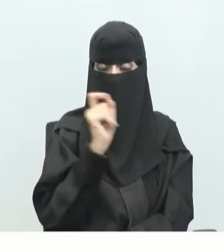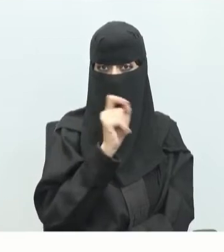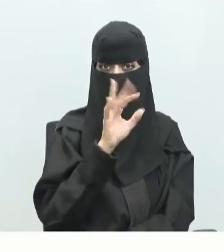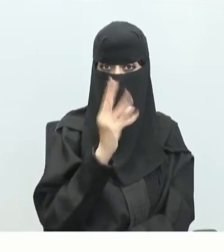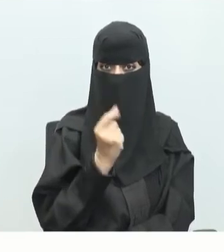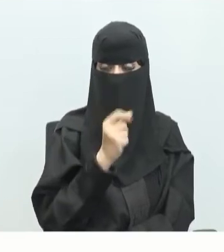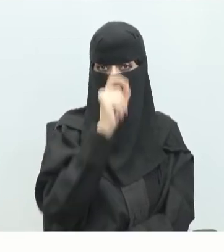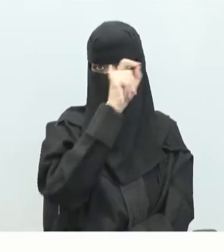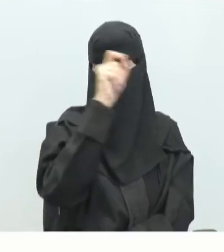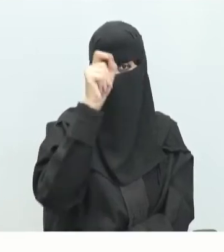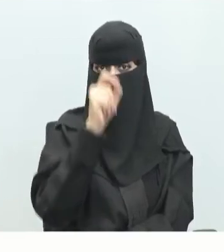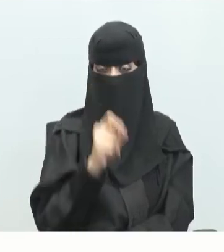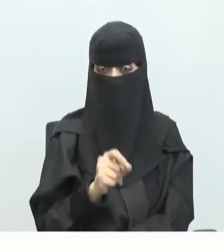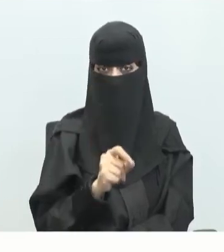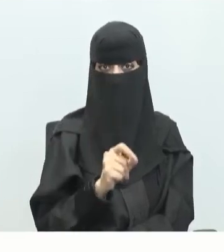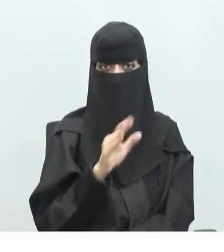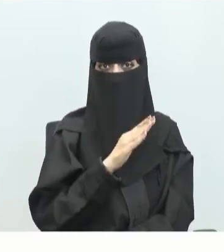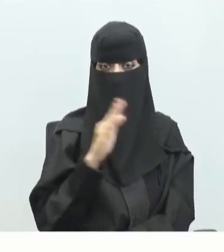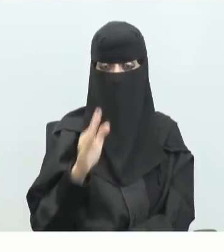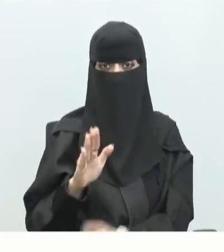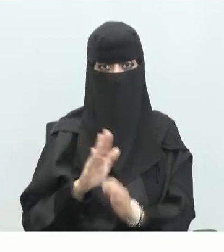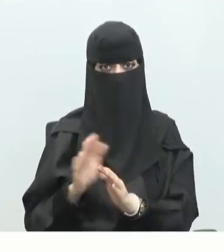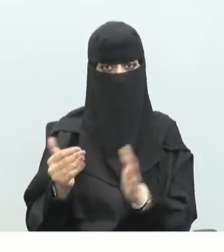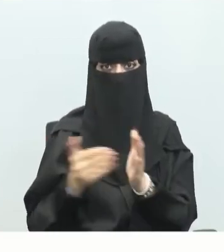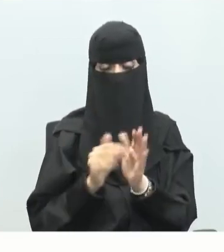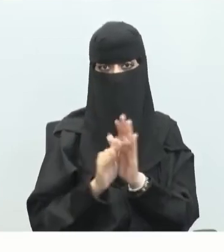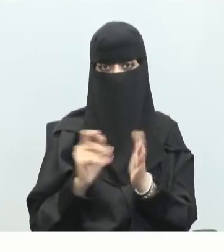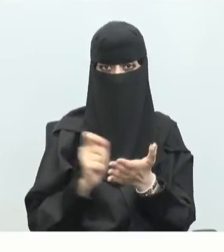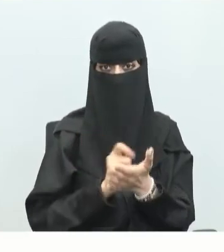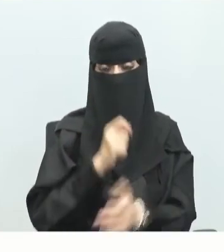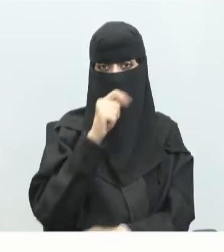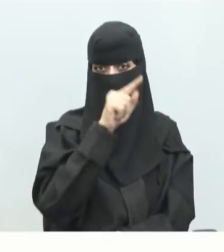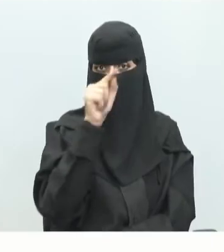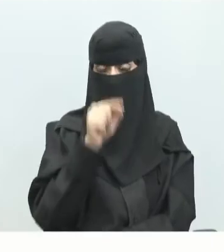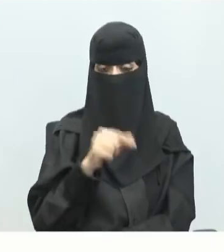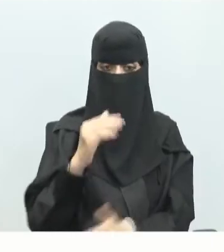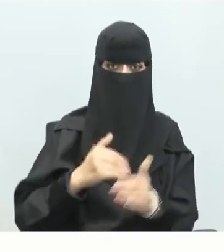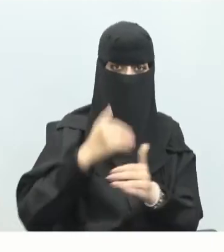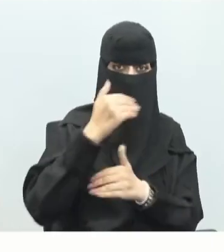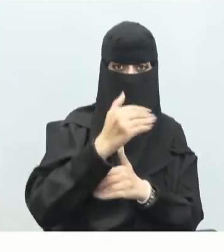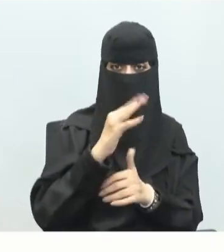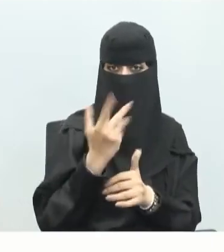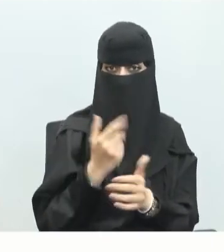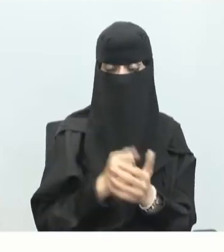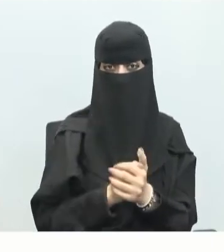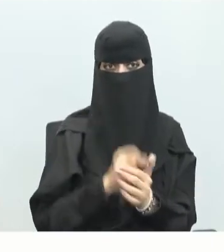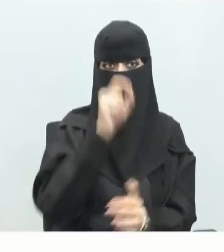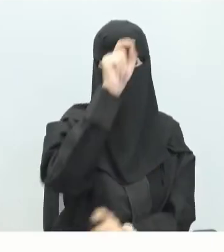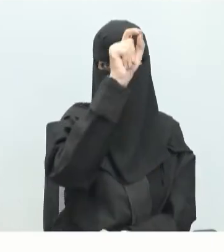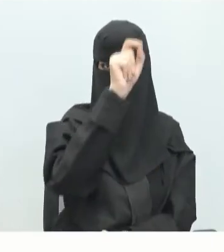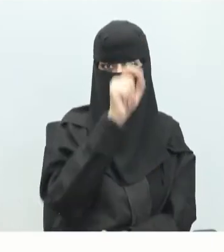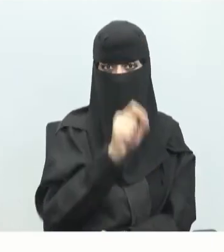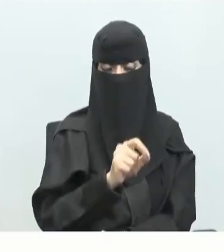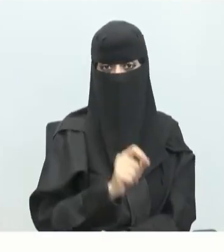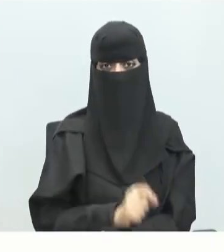ماذا احسنتم سته اذا انتهينا من كتابه العدد سته ماذا احسنتم